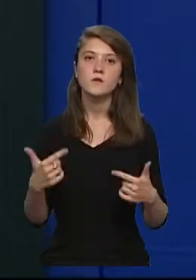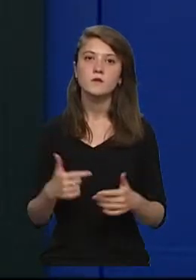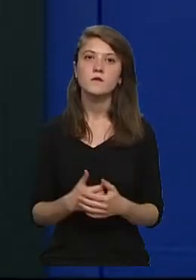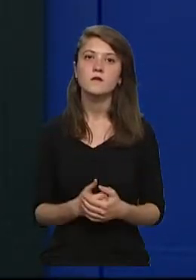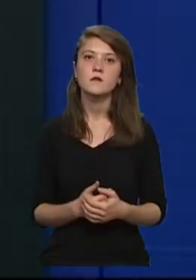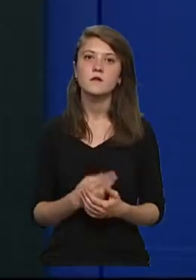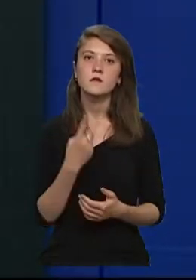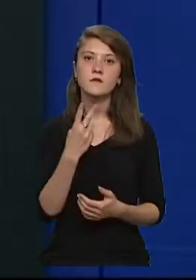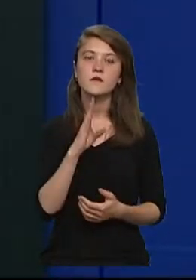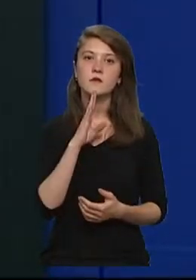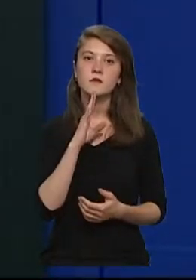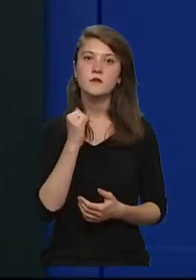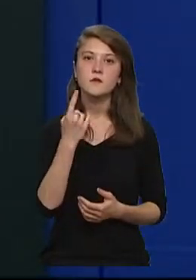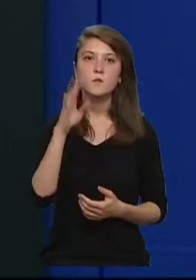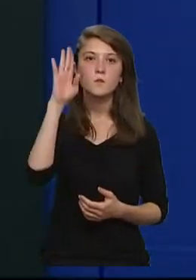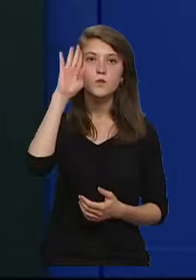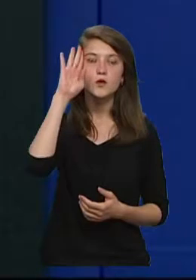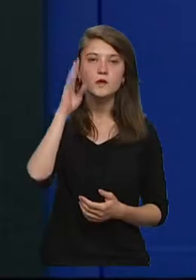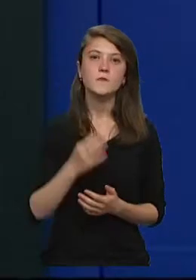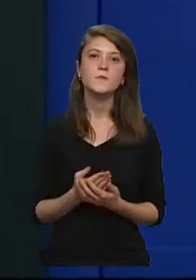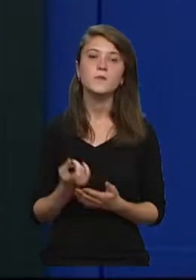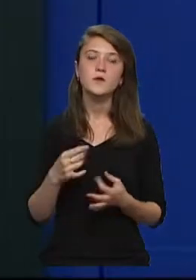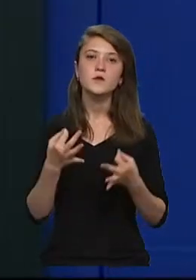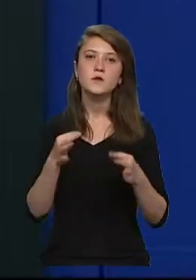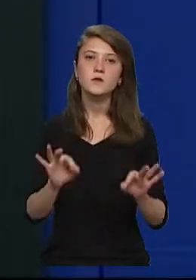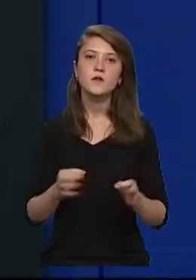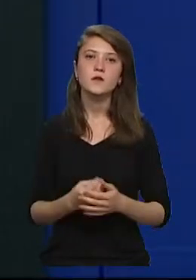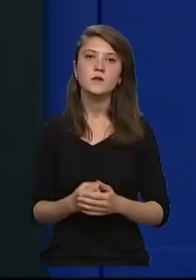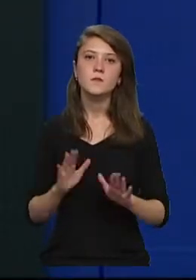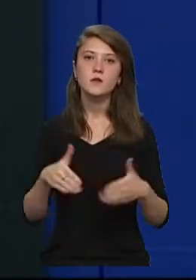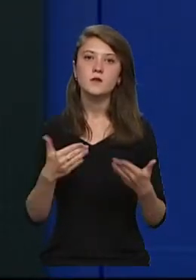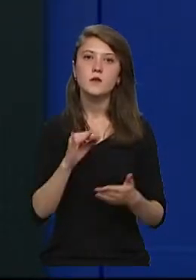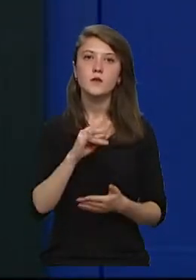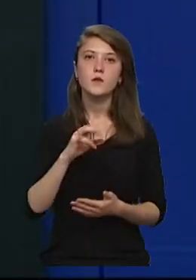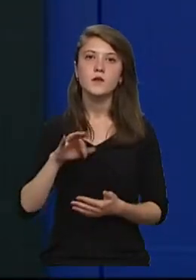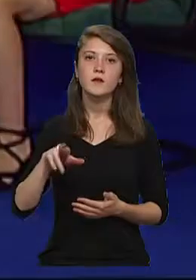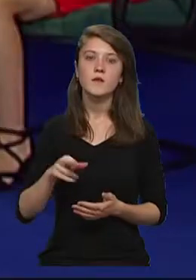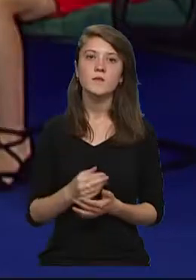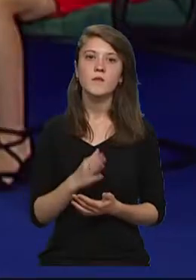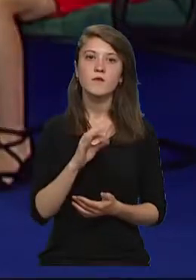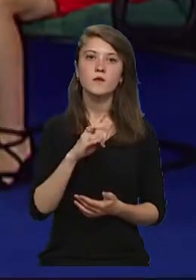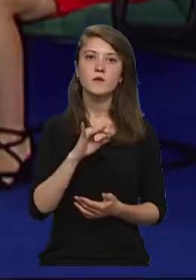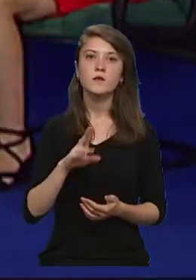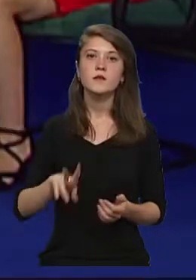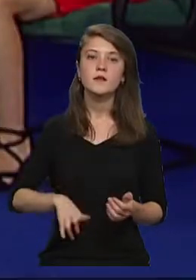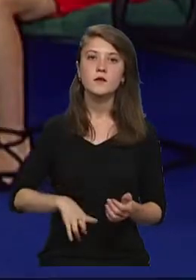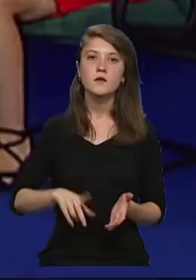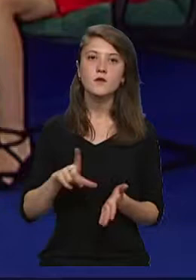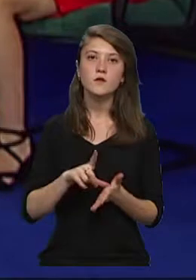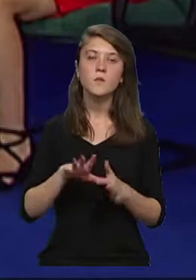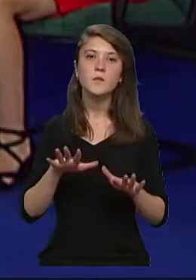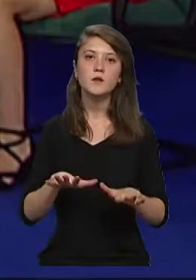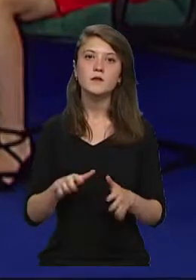дві дівчини і один мужчина. Отож, дозвольте представити. Юлія Вознюк, директор Коростишівської